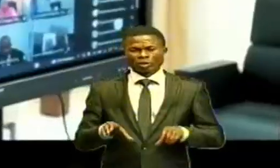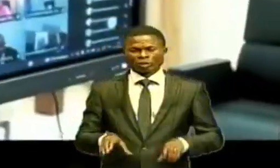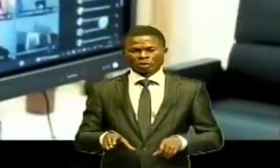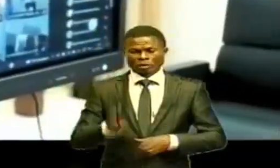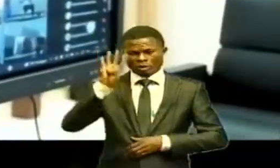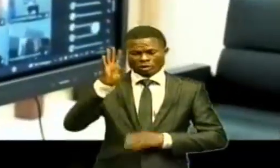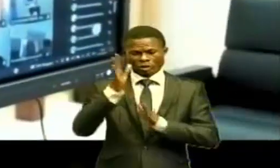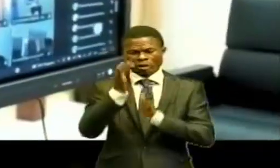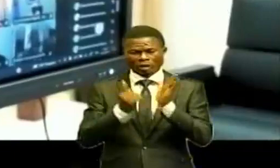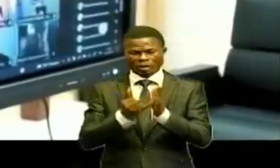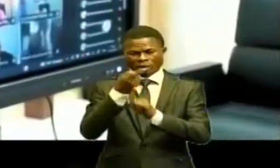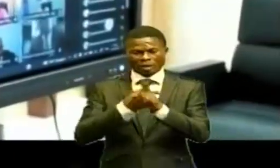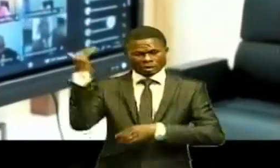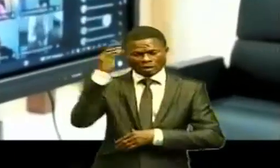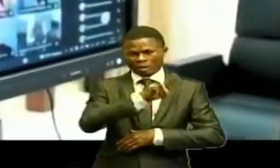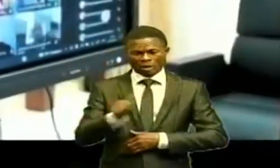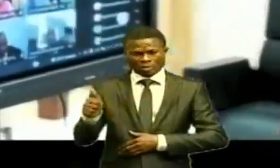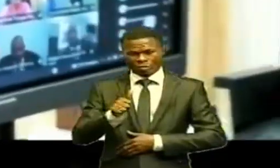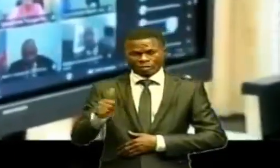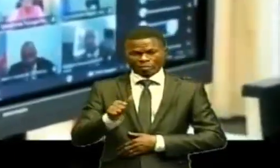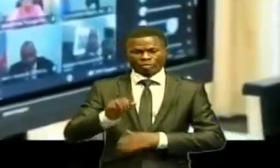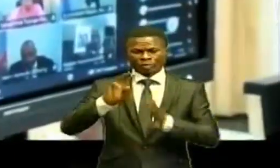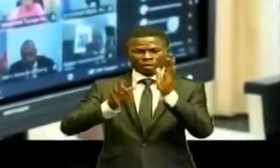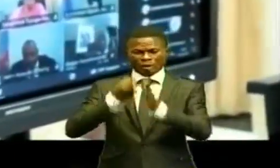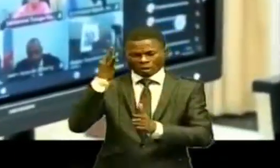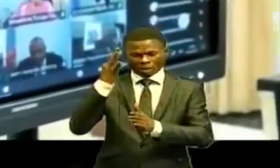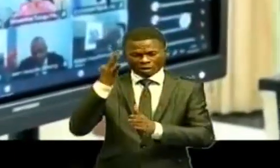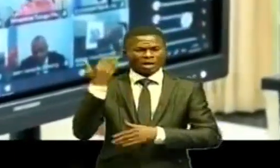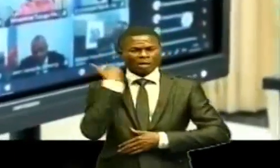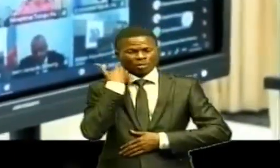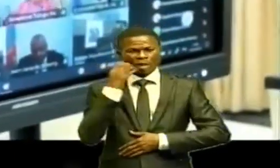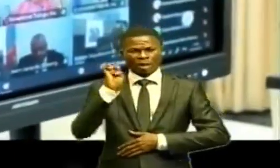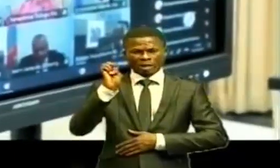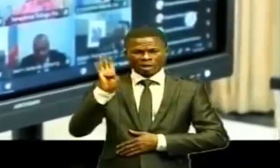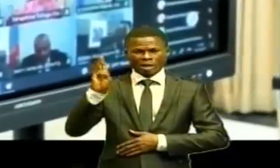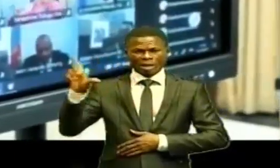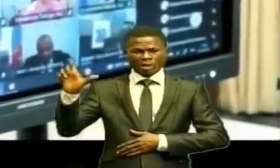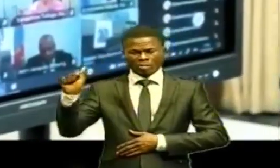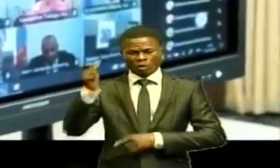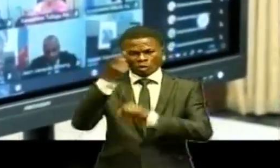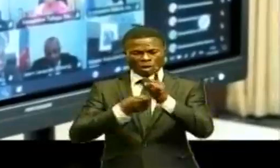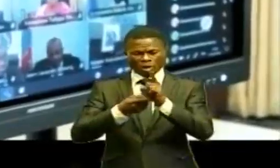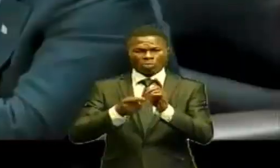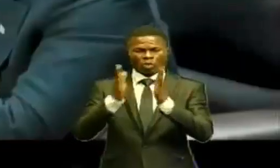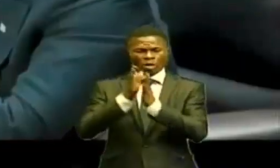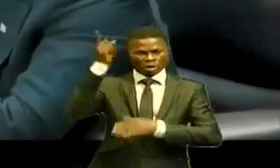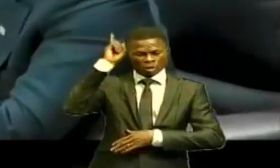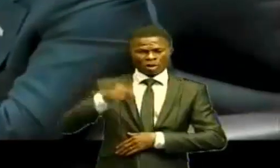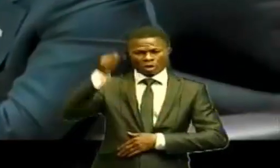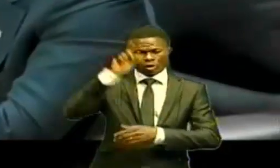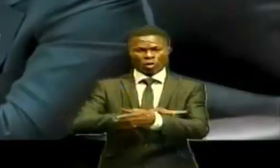jeudi 16 décembre 2021 dernier, de la 13e épidémie d'Ebola qui s'était déclarée au mois d'octobre dernier dans le Nord